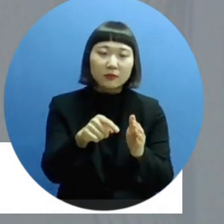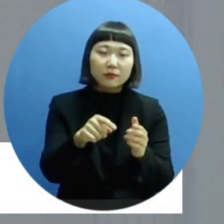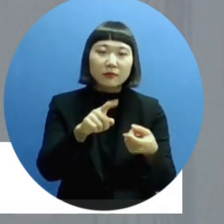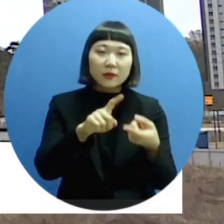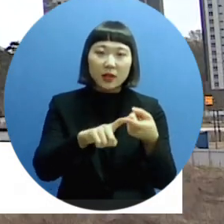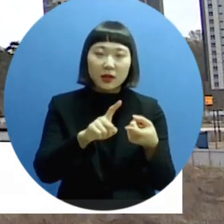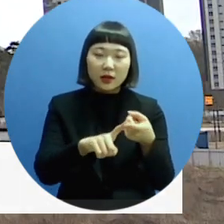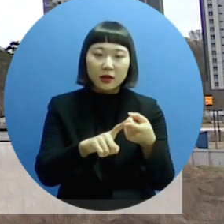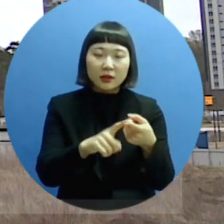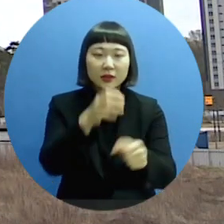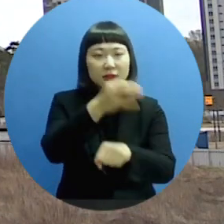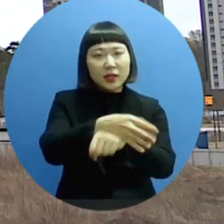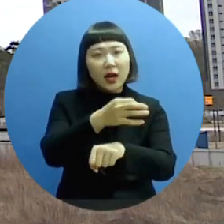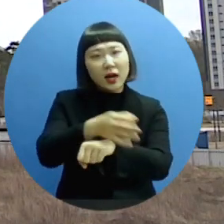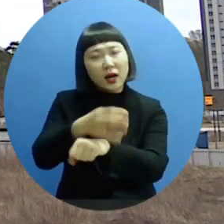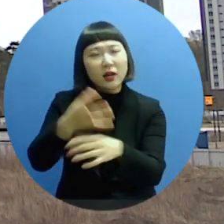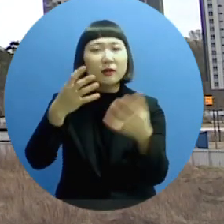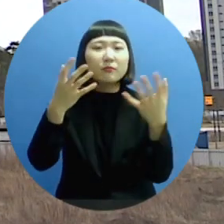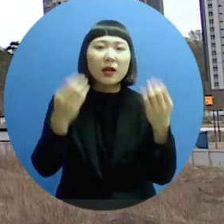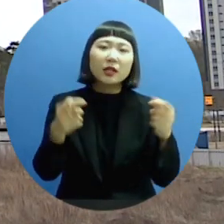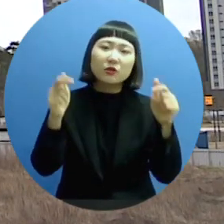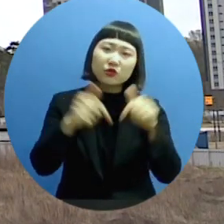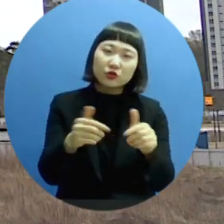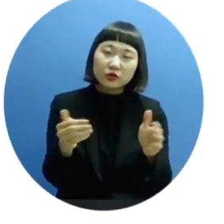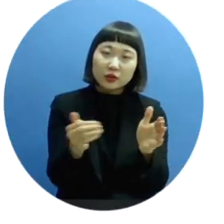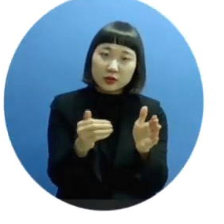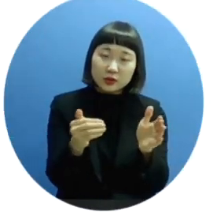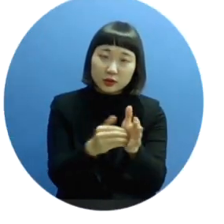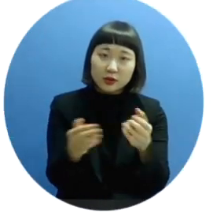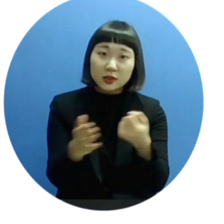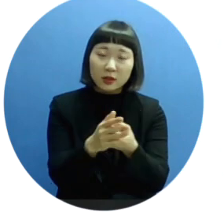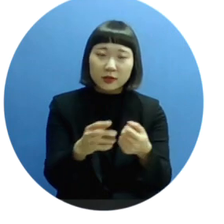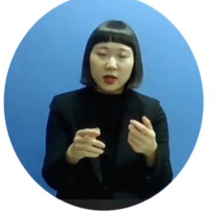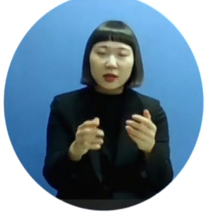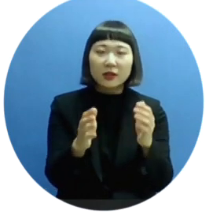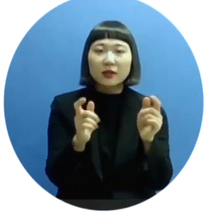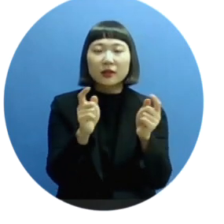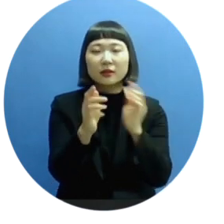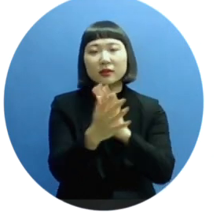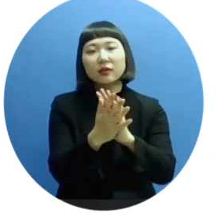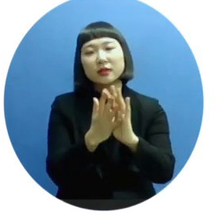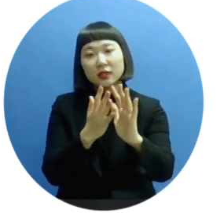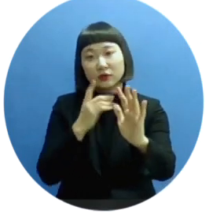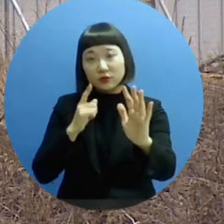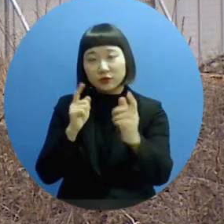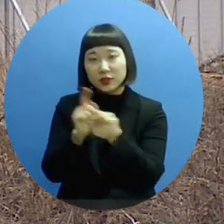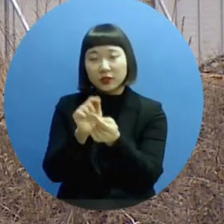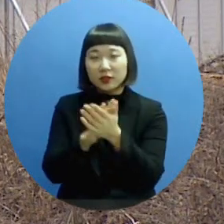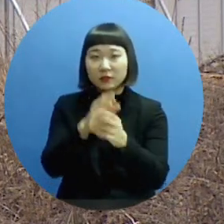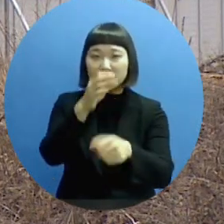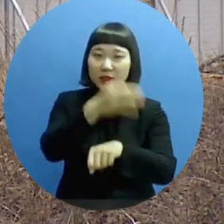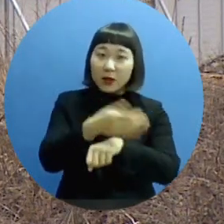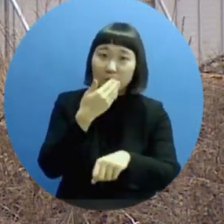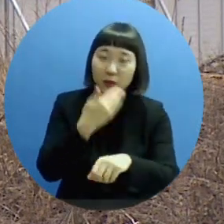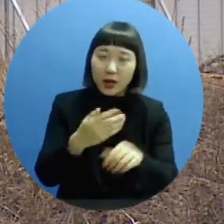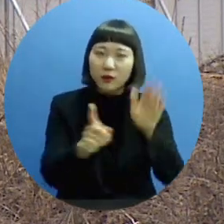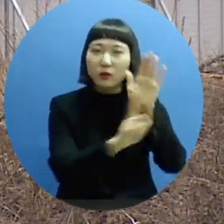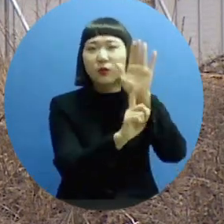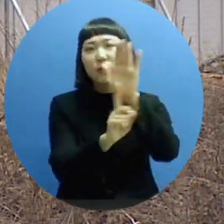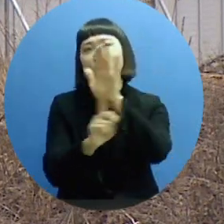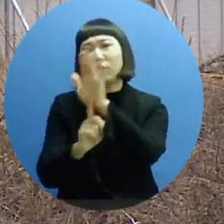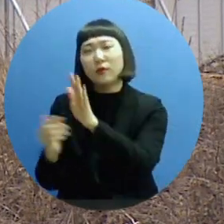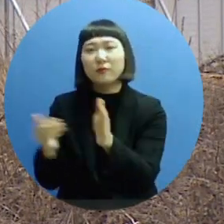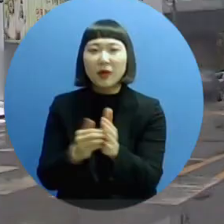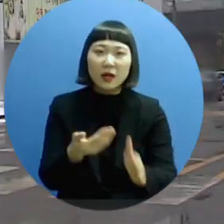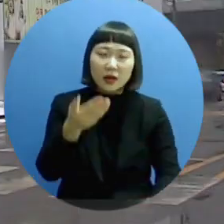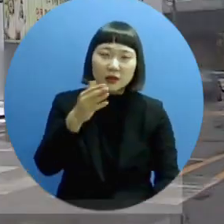시작했습니다. 그 사이 금리는 계속 올랐고 인천에는 아파트 분양지 곳곳에서 미분양 물량이 늘기 시작했습니다.